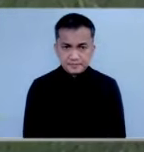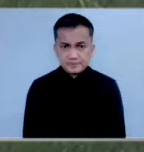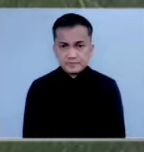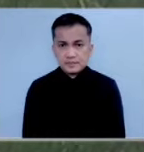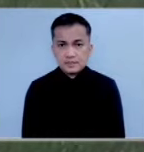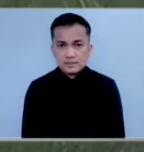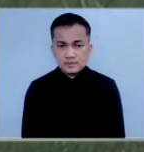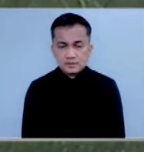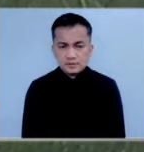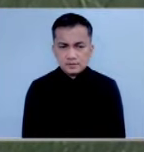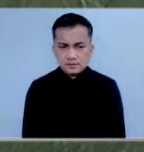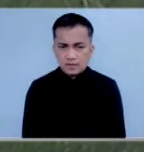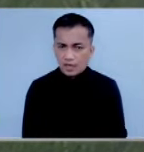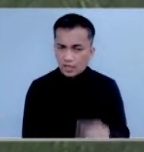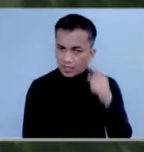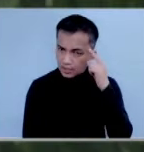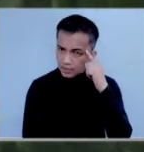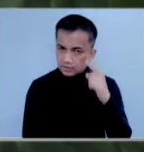Akala ko live.